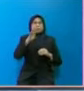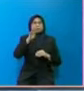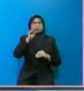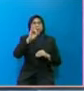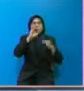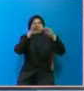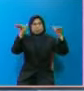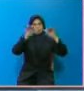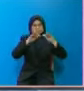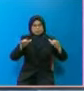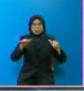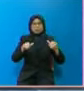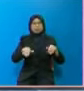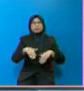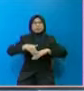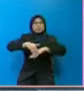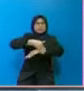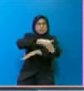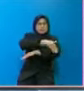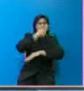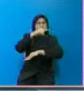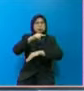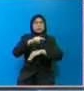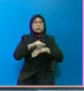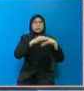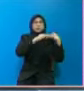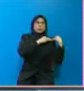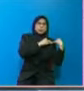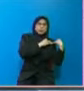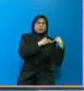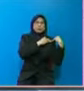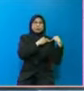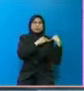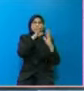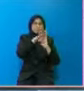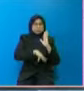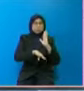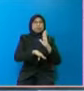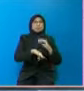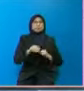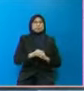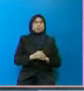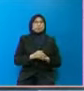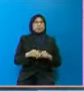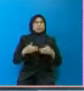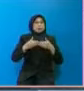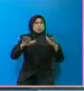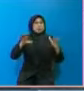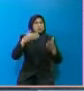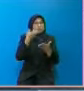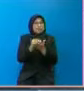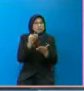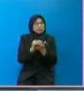untuk meringankan beban ke atas kapasiti sistem kesihatan awam, membuka semula sektor